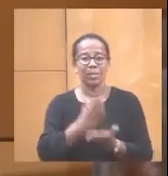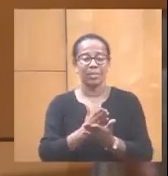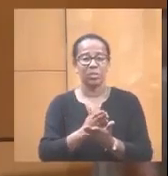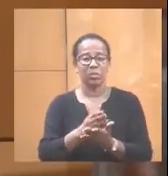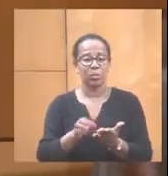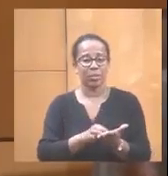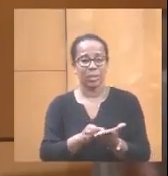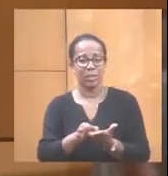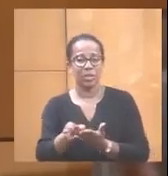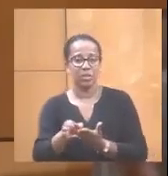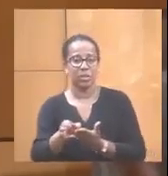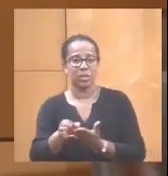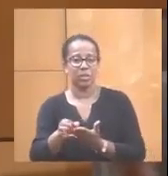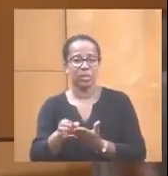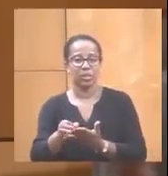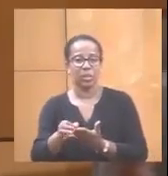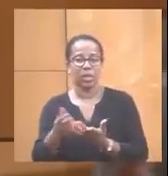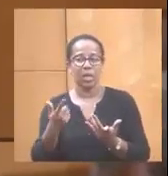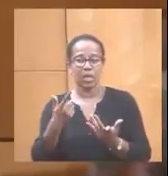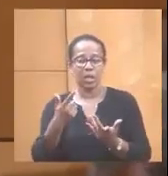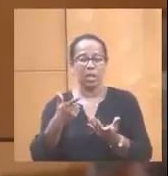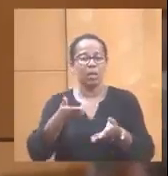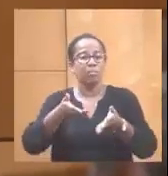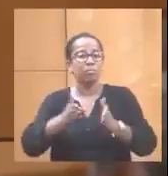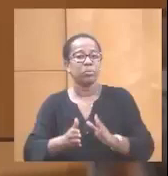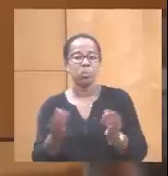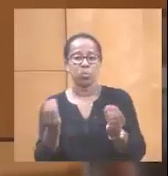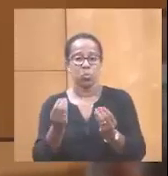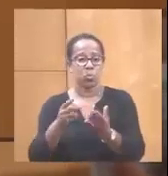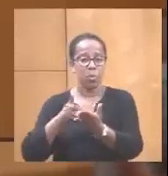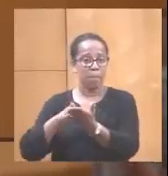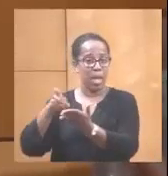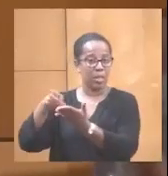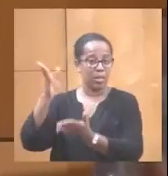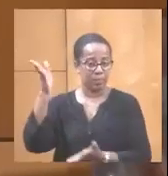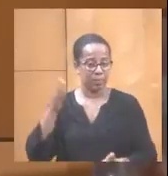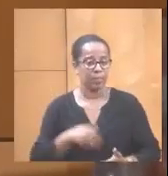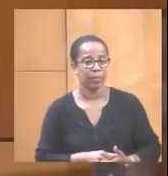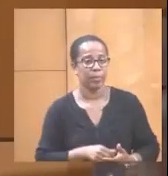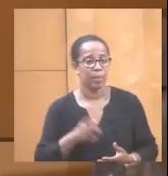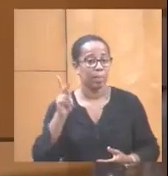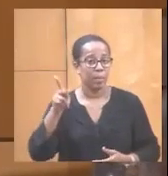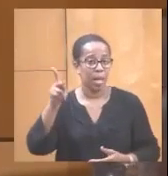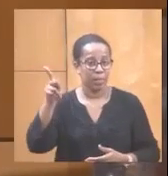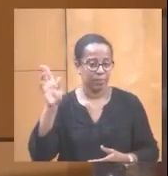haut, c'est-à-dire à Paris. En haut, au nord, là, ça nous tombe là, pour nous qui sommes tous les tropiques.